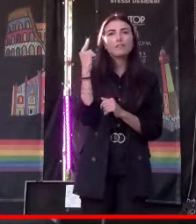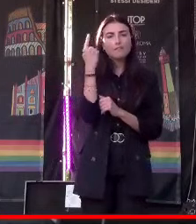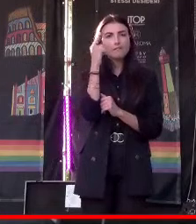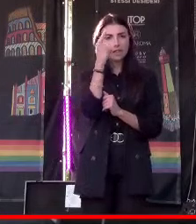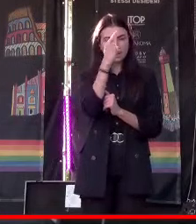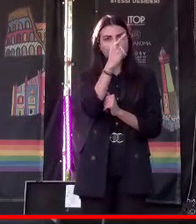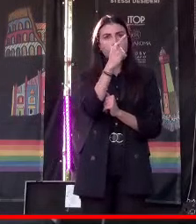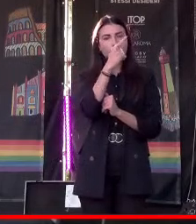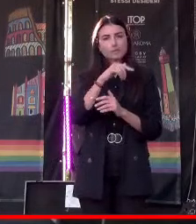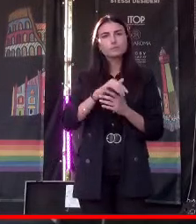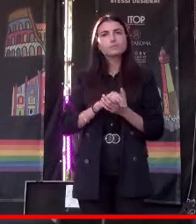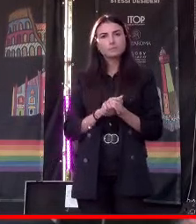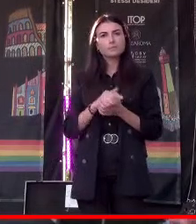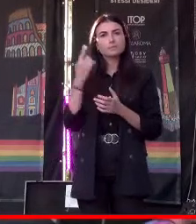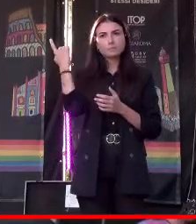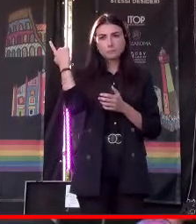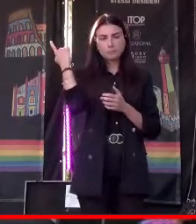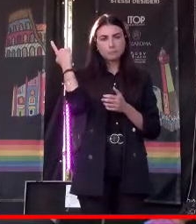insomma questo